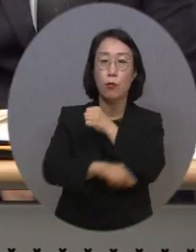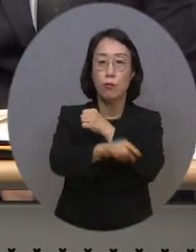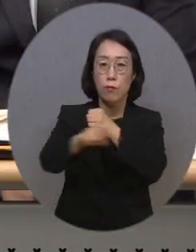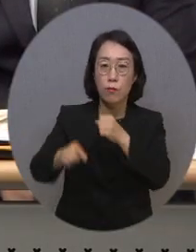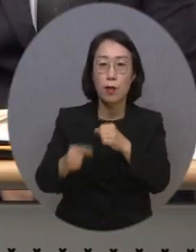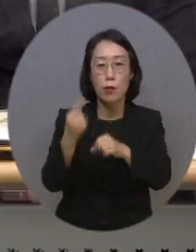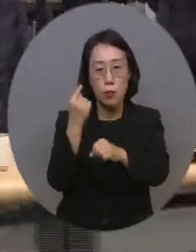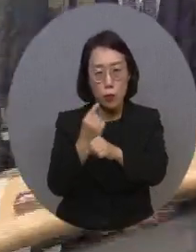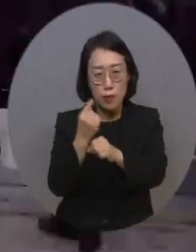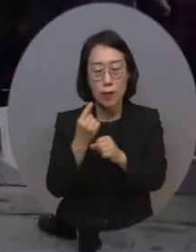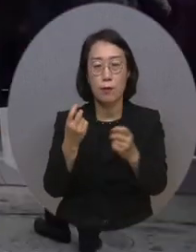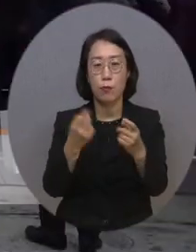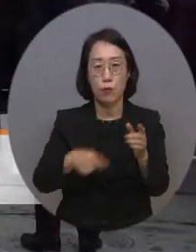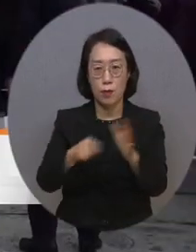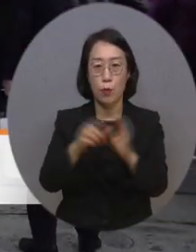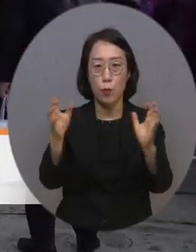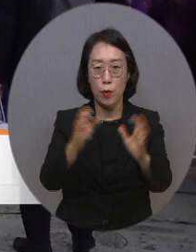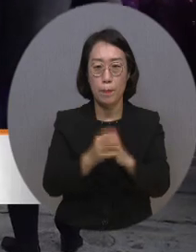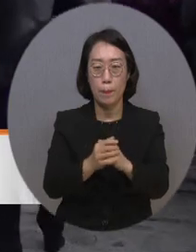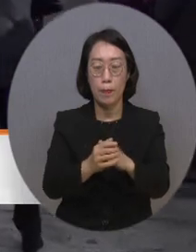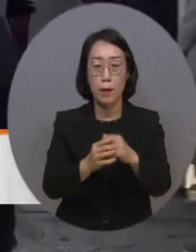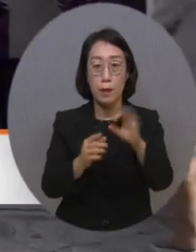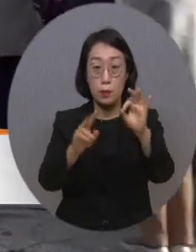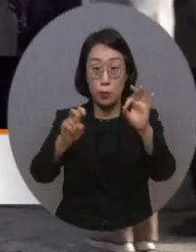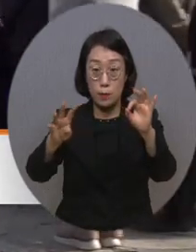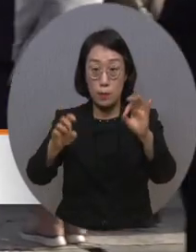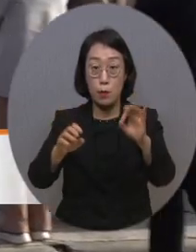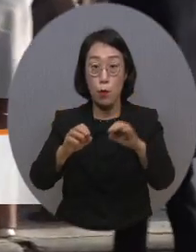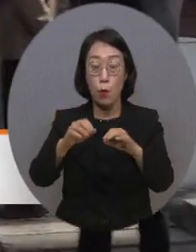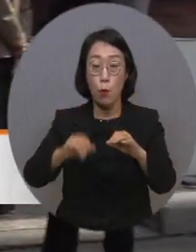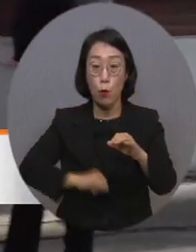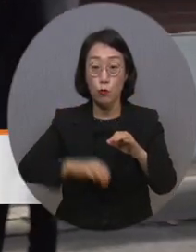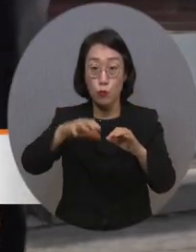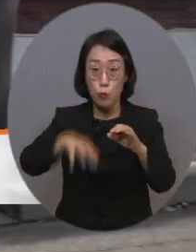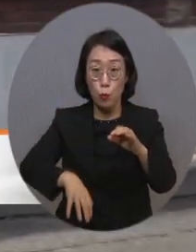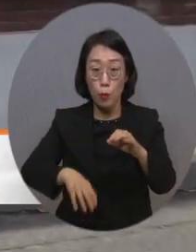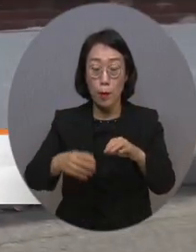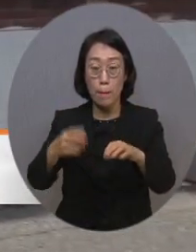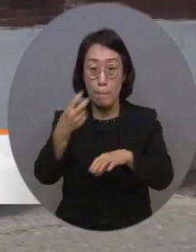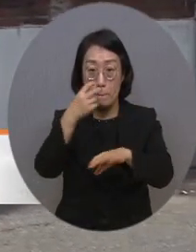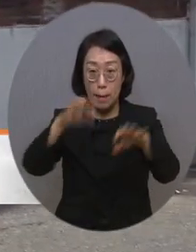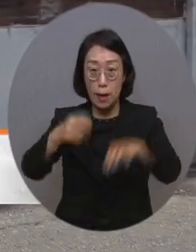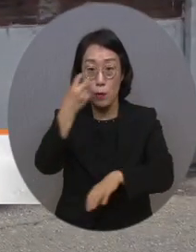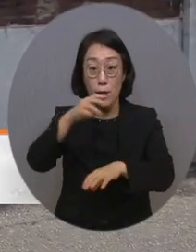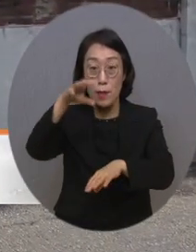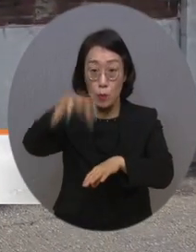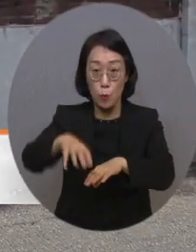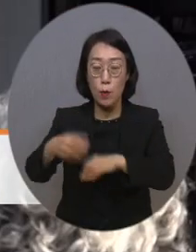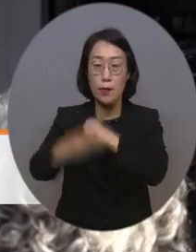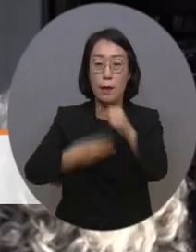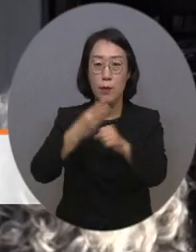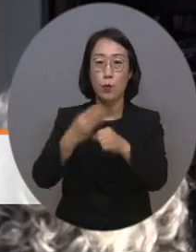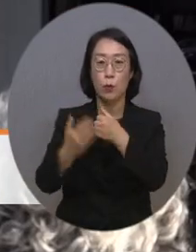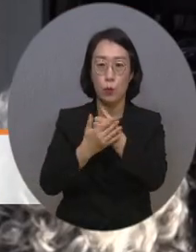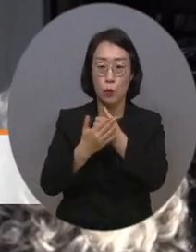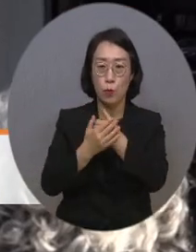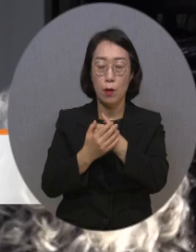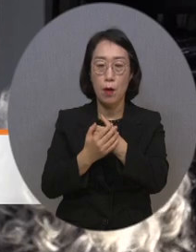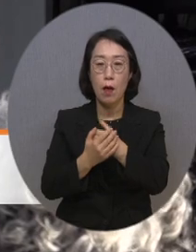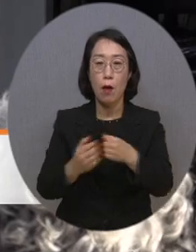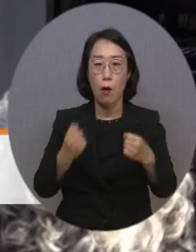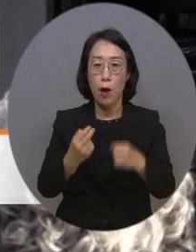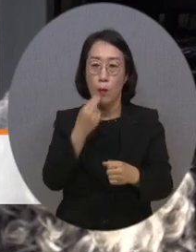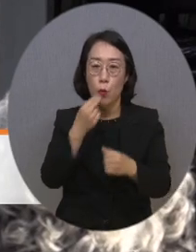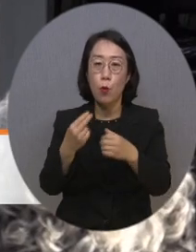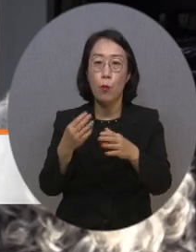진행됐습니다. 지난달 22일 원주시 원인동 마을관리소에서 3년간 후원한